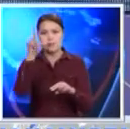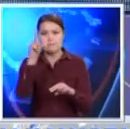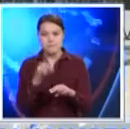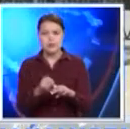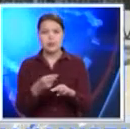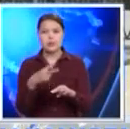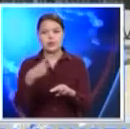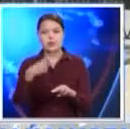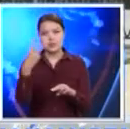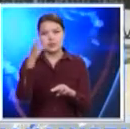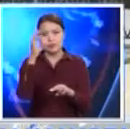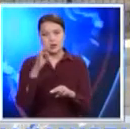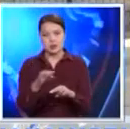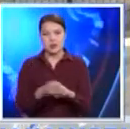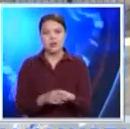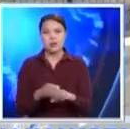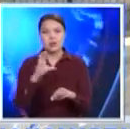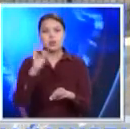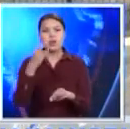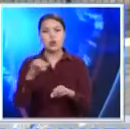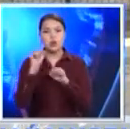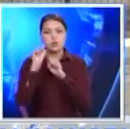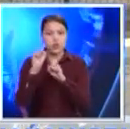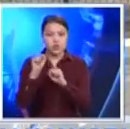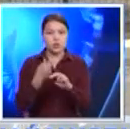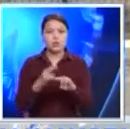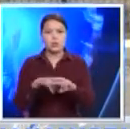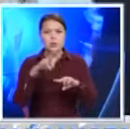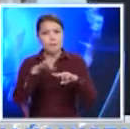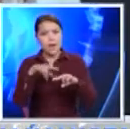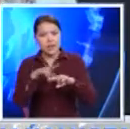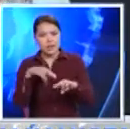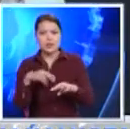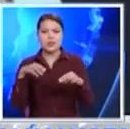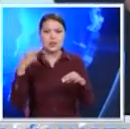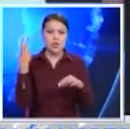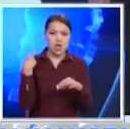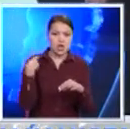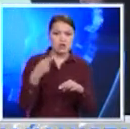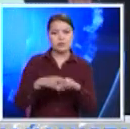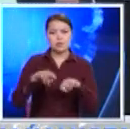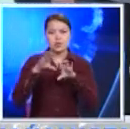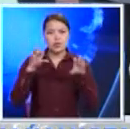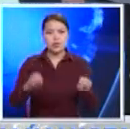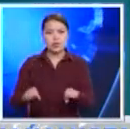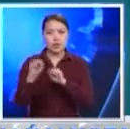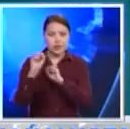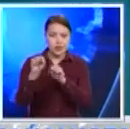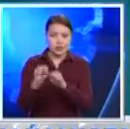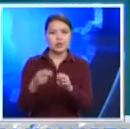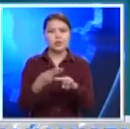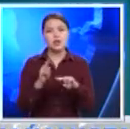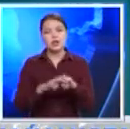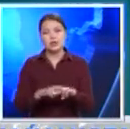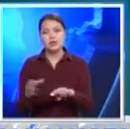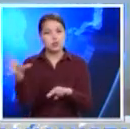отыр. Сайлаудың қауіпсіз өту үшін полиция департаментінің барлық жеке құрамы күшейтілген тәртіп бойынша жұмыс жасап жатыр.